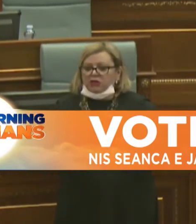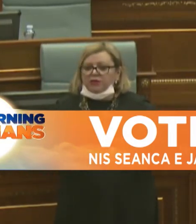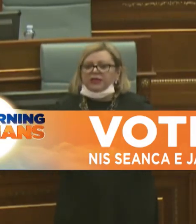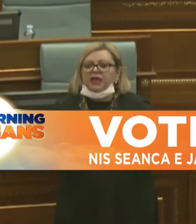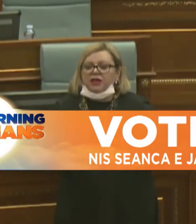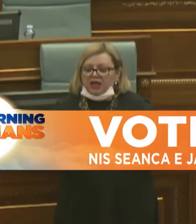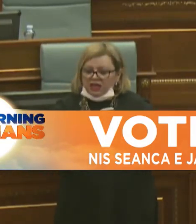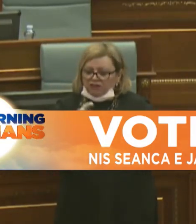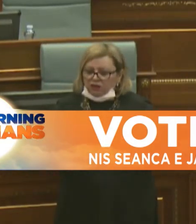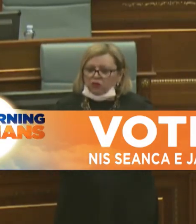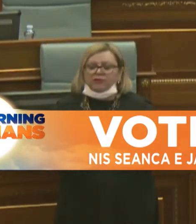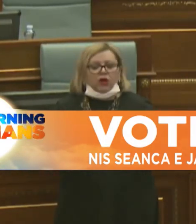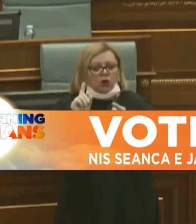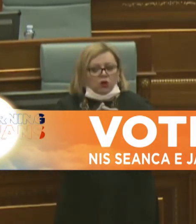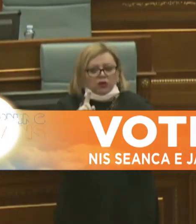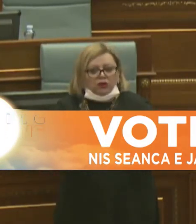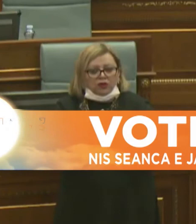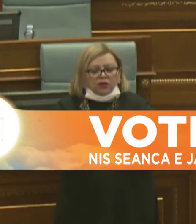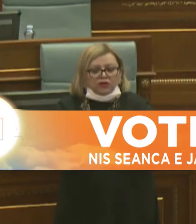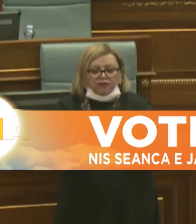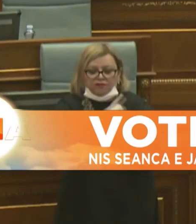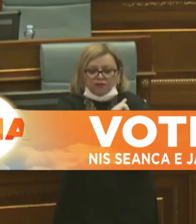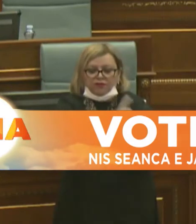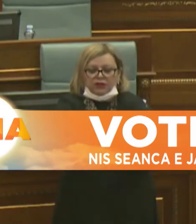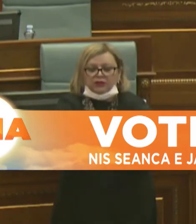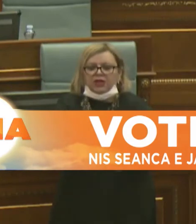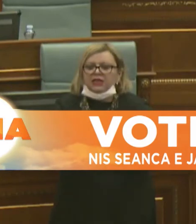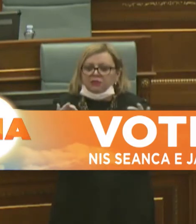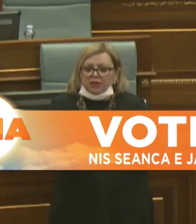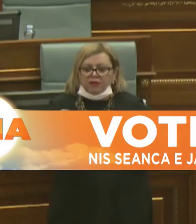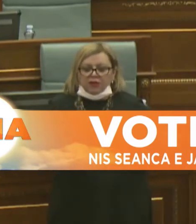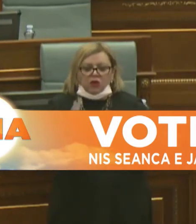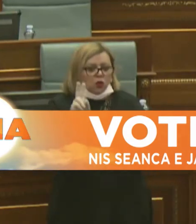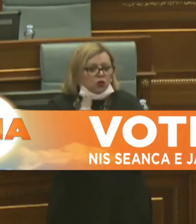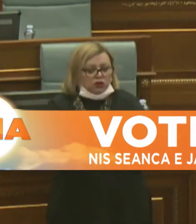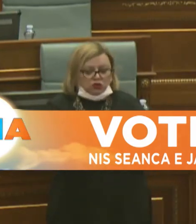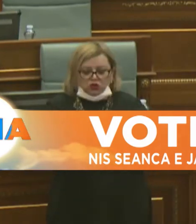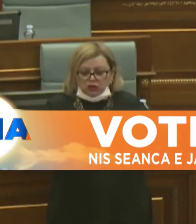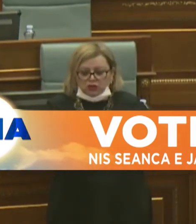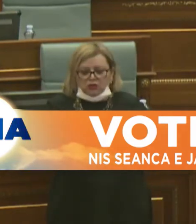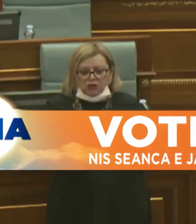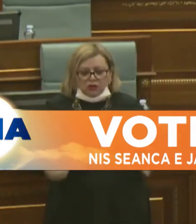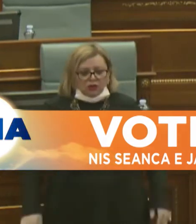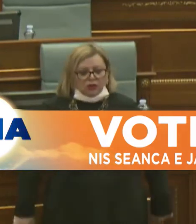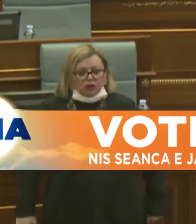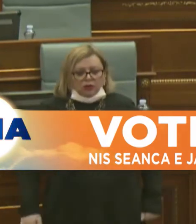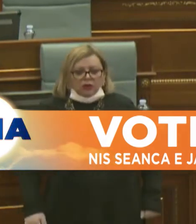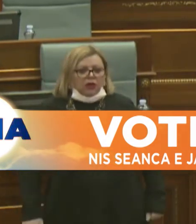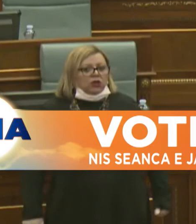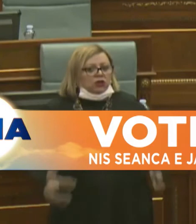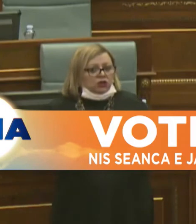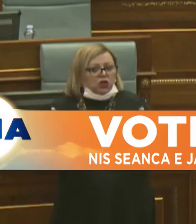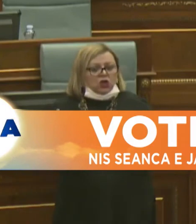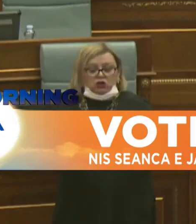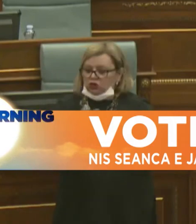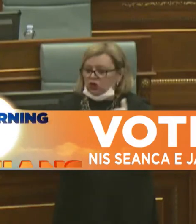infektuarve dhe kontakteve dhe forcimin e strukturave specifike të kujdesit shëndetësor. Edhe në 6 të